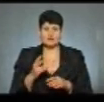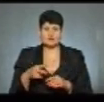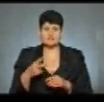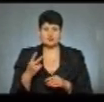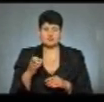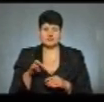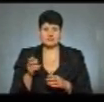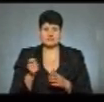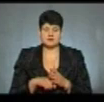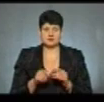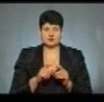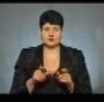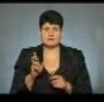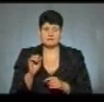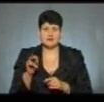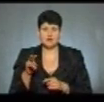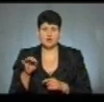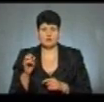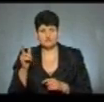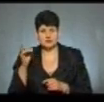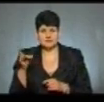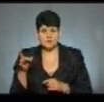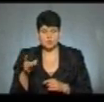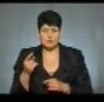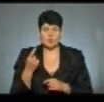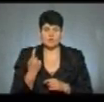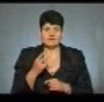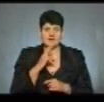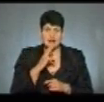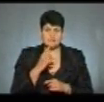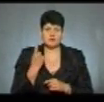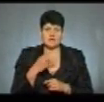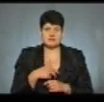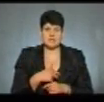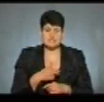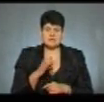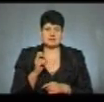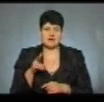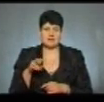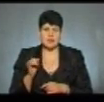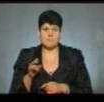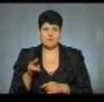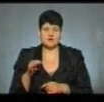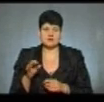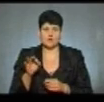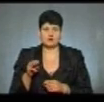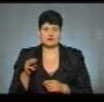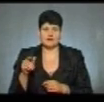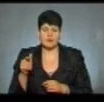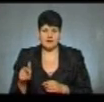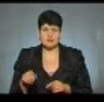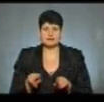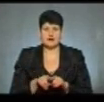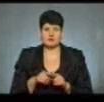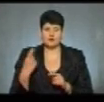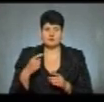закрили 3 школи в Білобожницькій громаді Чортківського району, по одній у Кременці, Заліщиках та Скалаподільській ОТГ Борщівського району. Також в